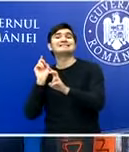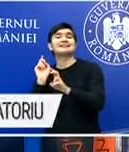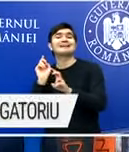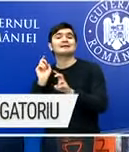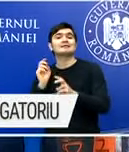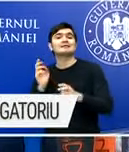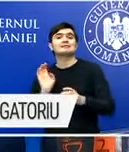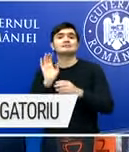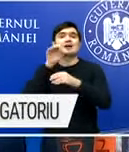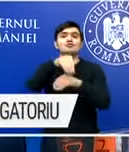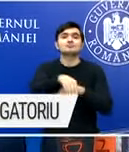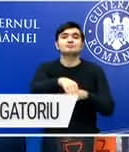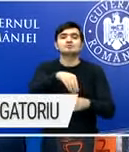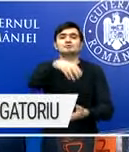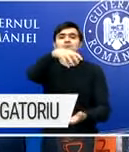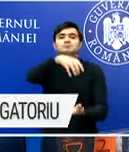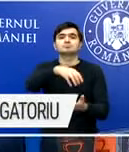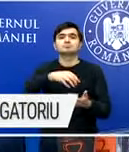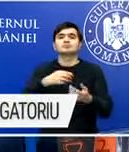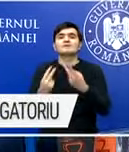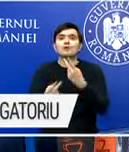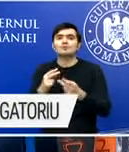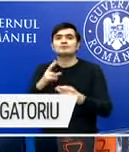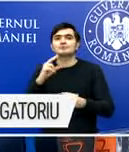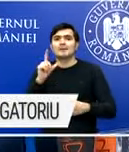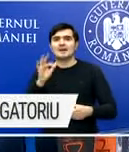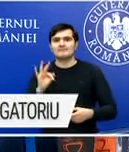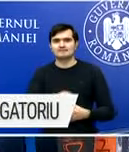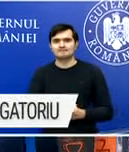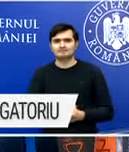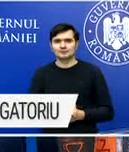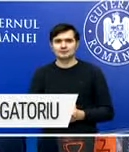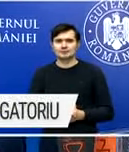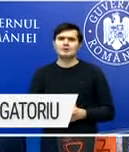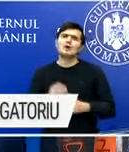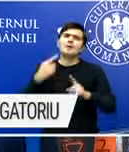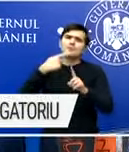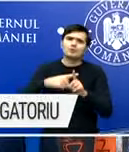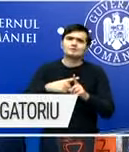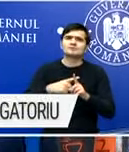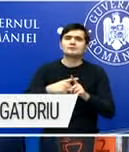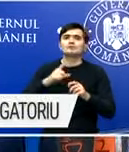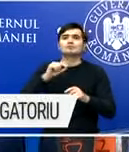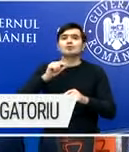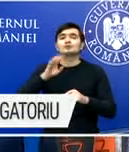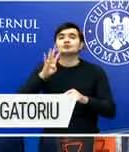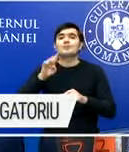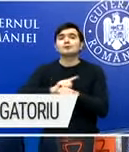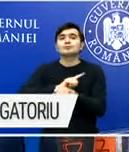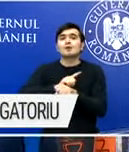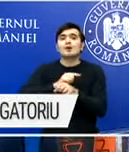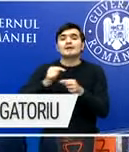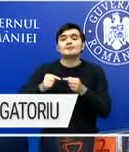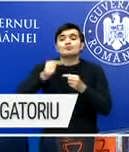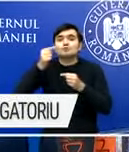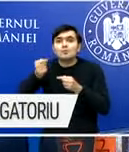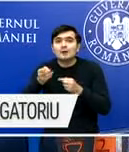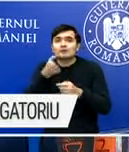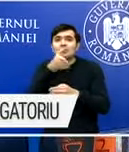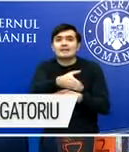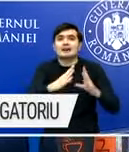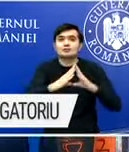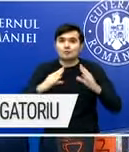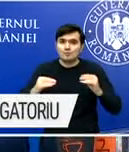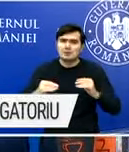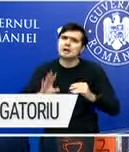înaintea utilizării formularului. Mai mult, sunt și cele 24 de ore ulterioare trecerii